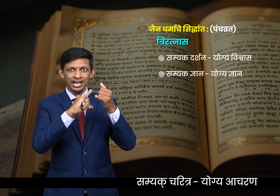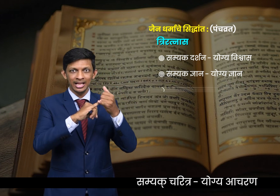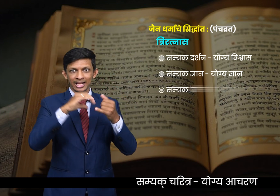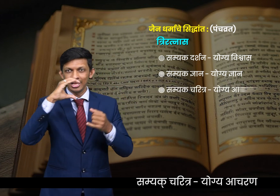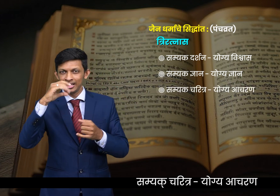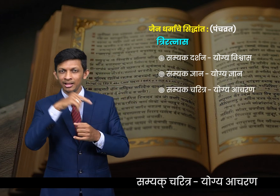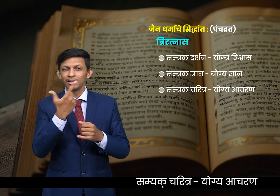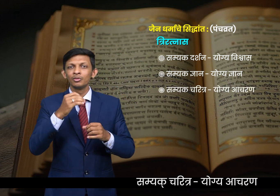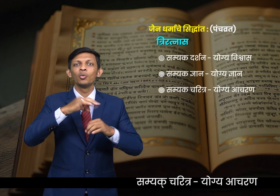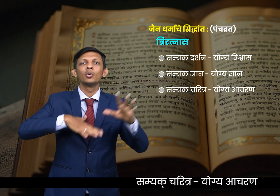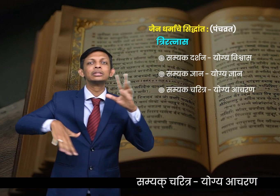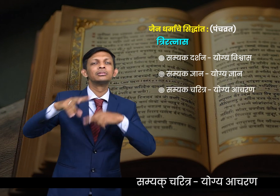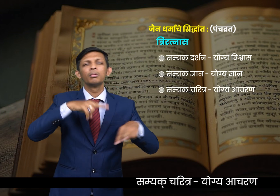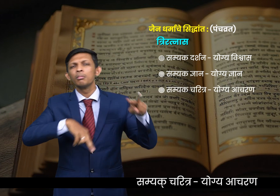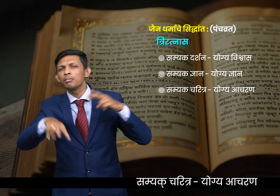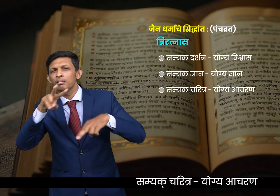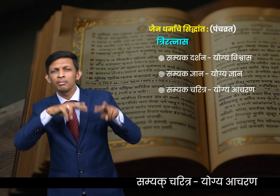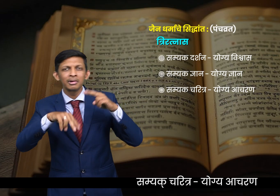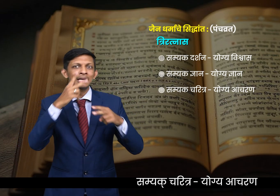सम्यक चरित्र, योग्य आचरण,